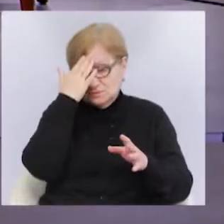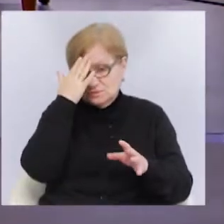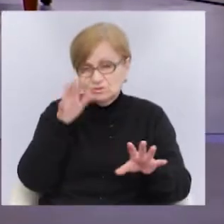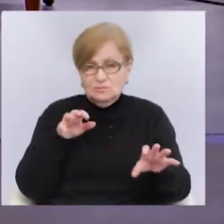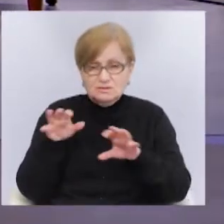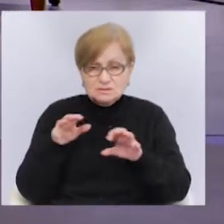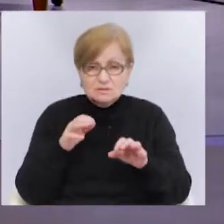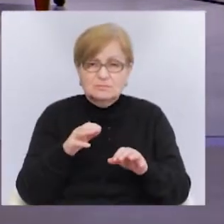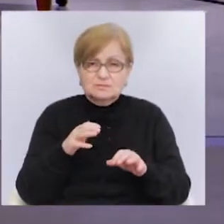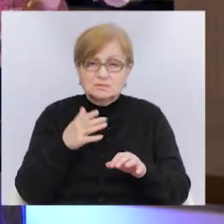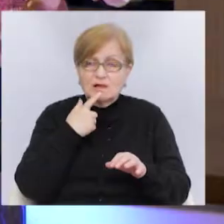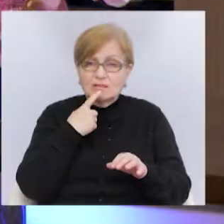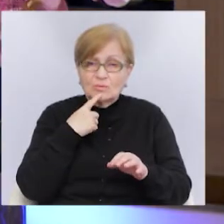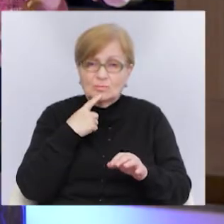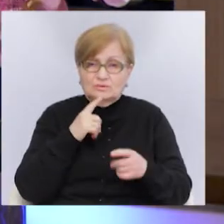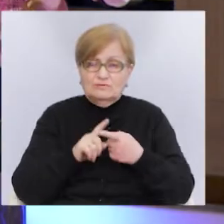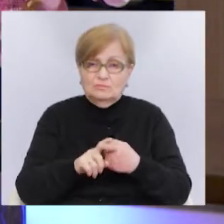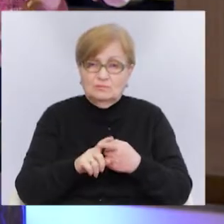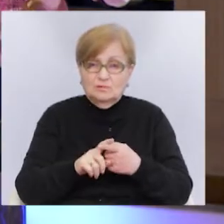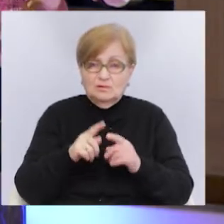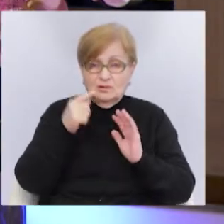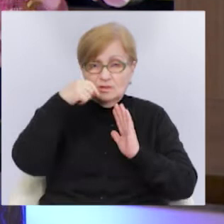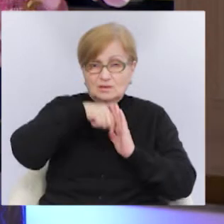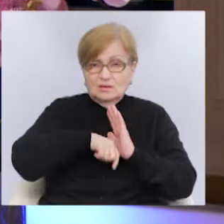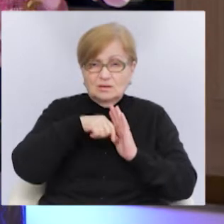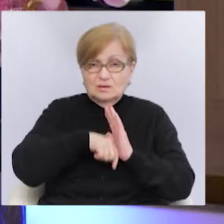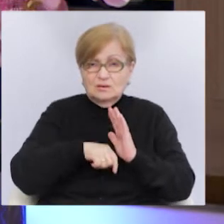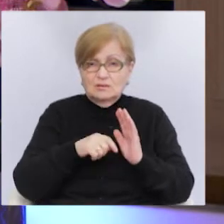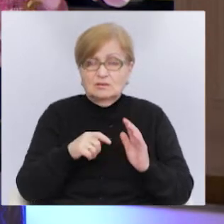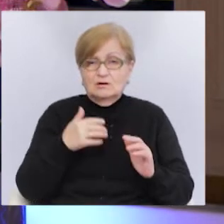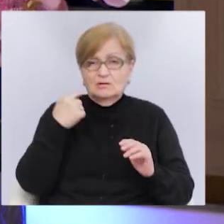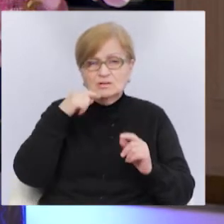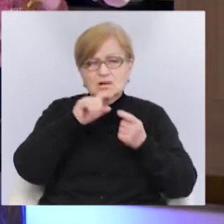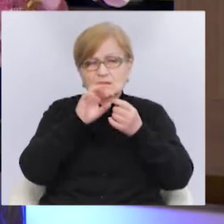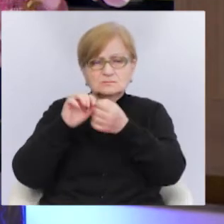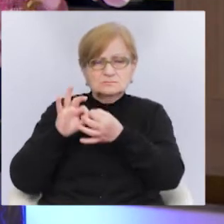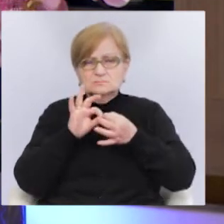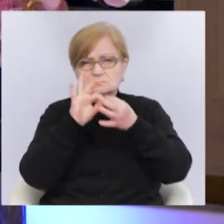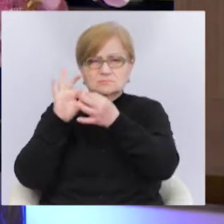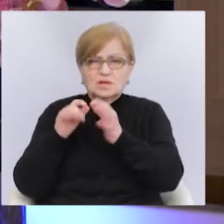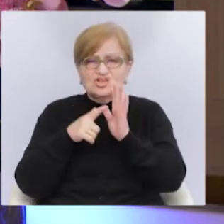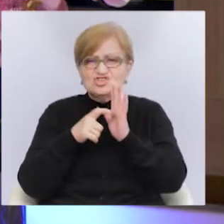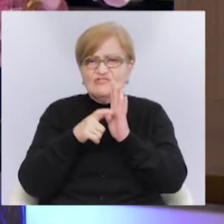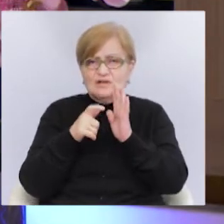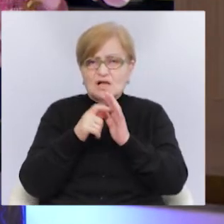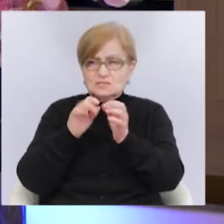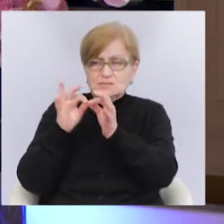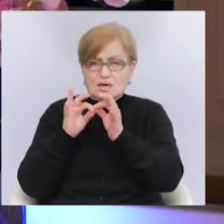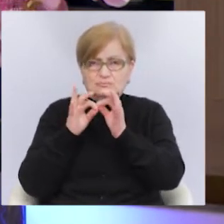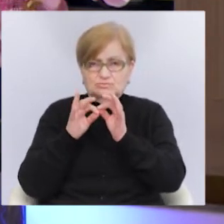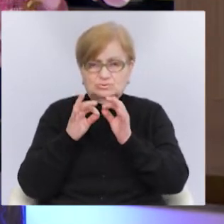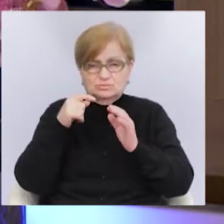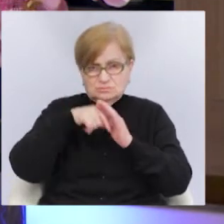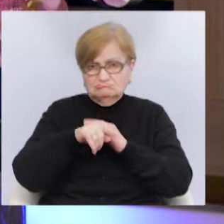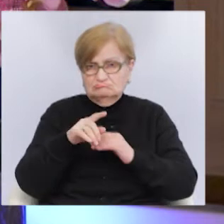ენობრივი ფუნქციები, ხო? წამში დაახლოებით 700 სინაფსური კავშირი მყარდება ამ ასაკში, პატარა 3 წლამდე ასაკში ბავშვის